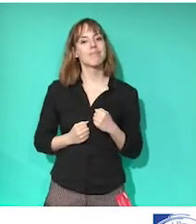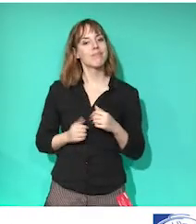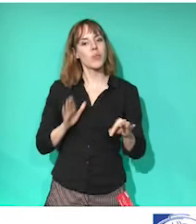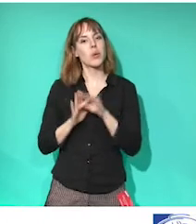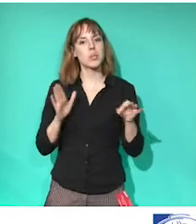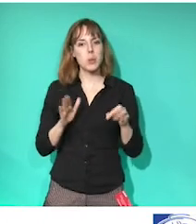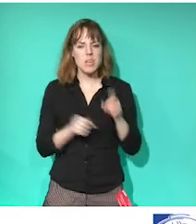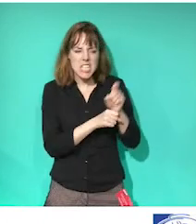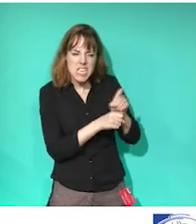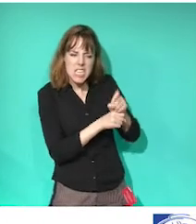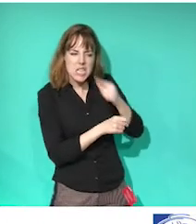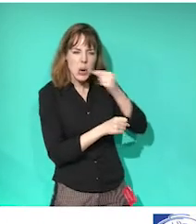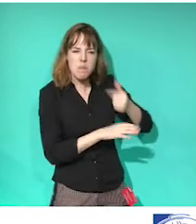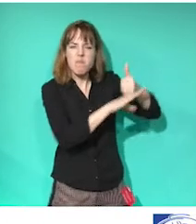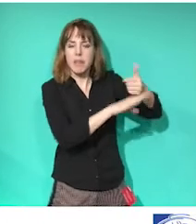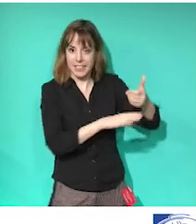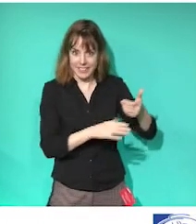Et effectivement...